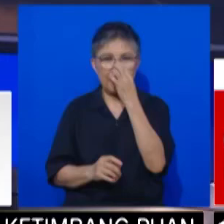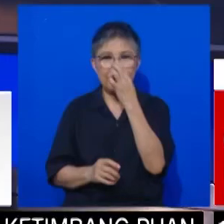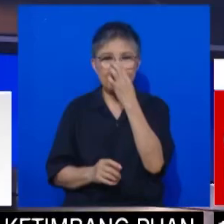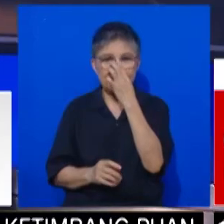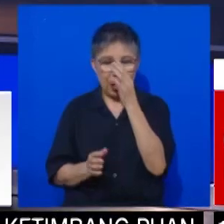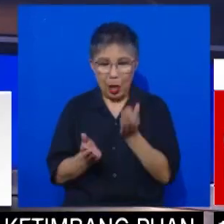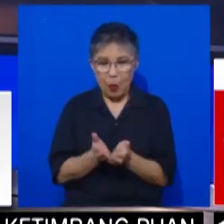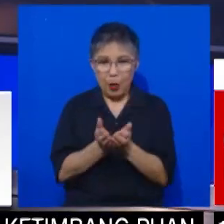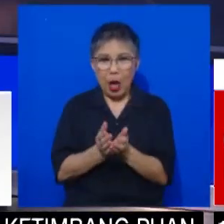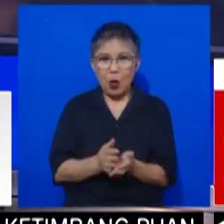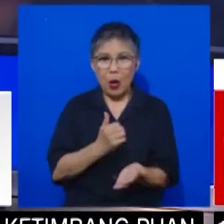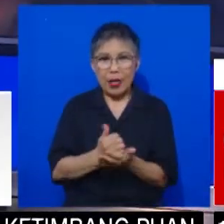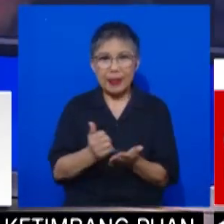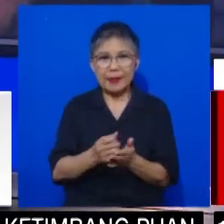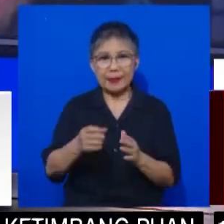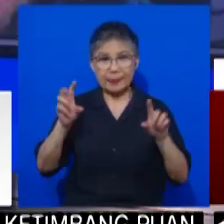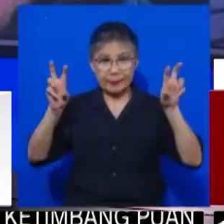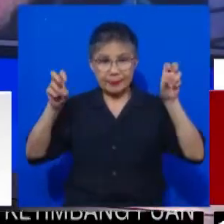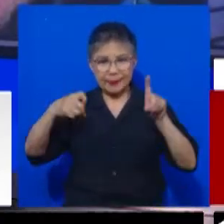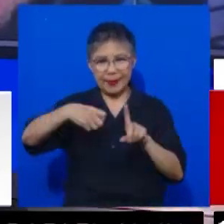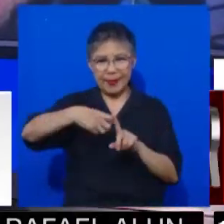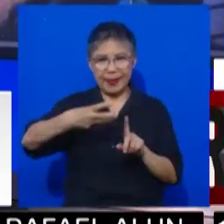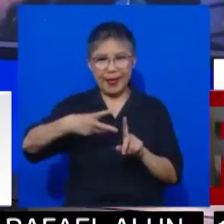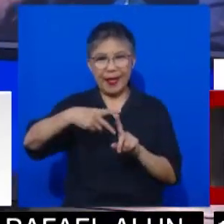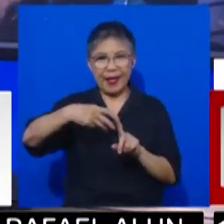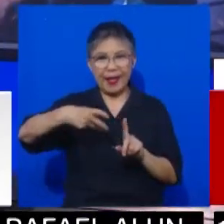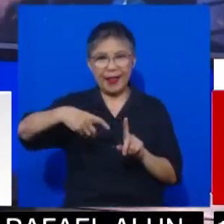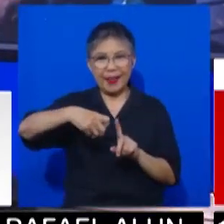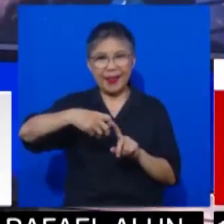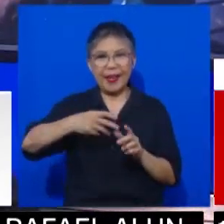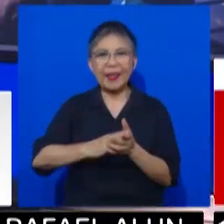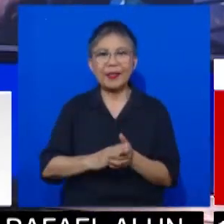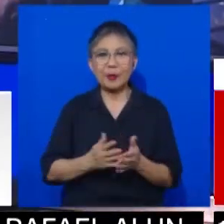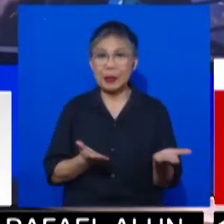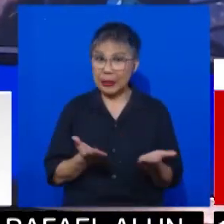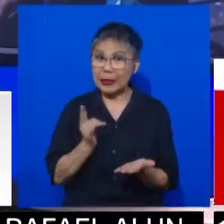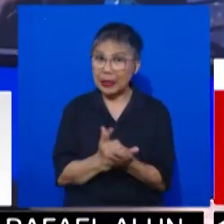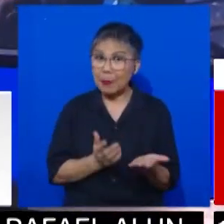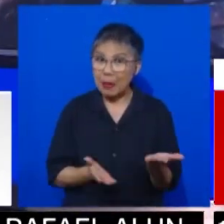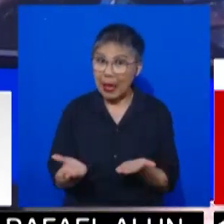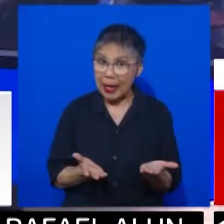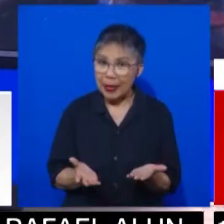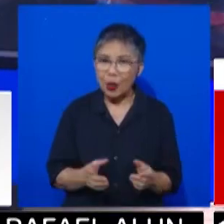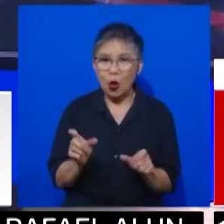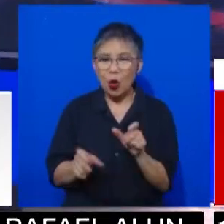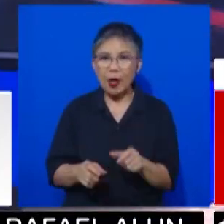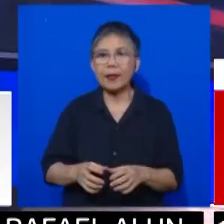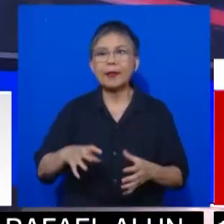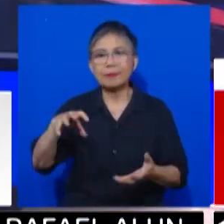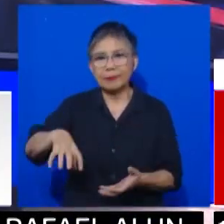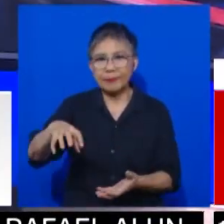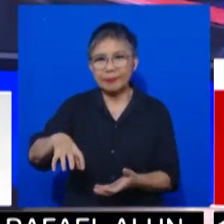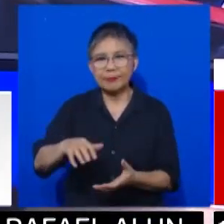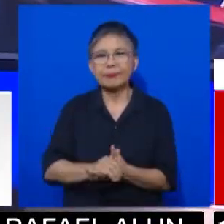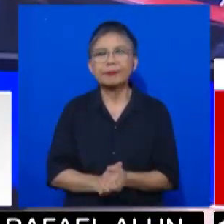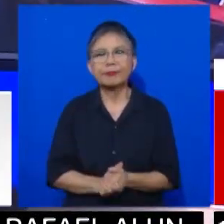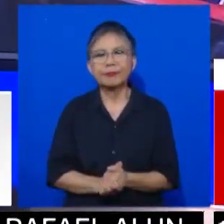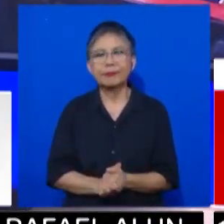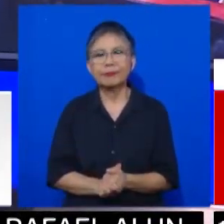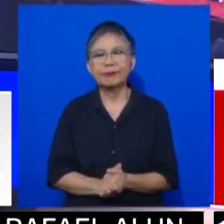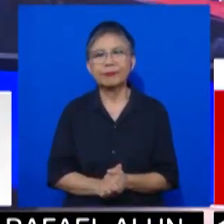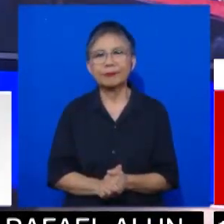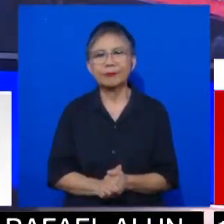perahu tradisional ketek tetap bertahan melayani pergerakan orang dan barang di kota yang berjuluk Venesia dari